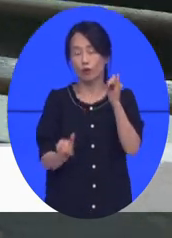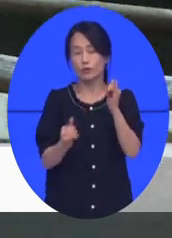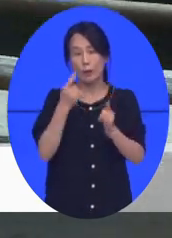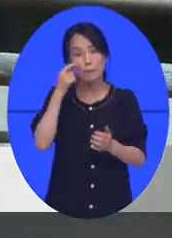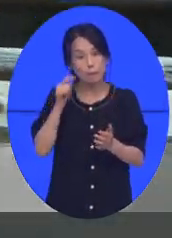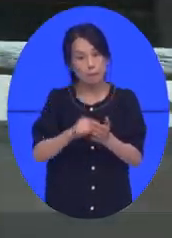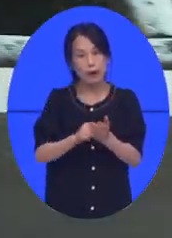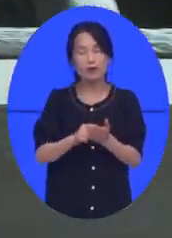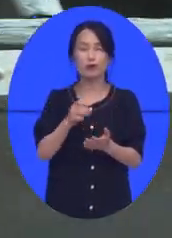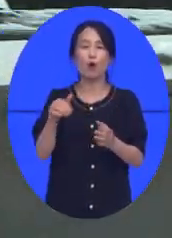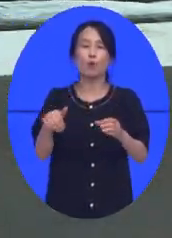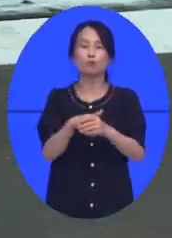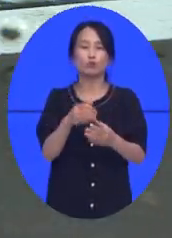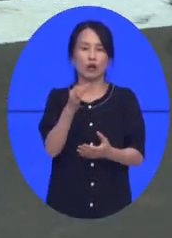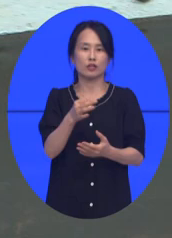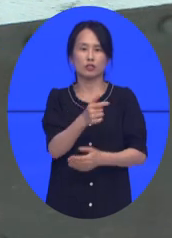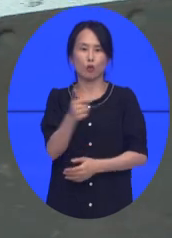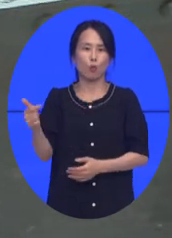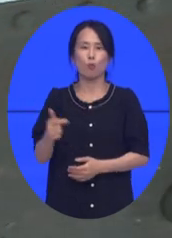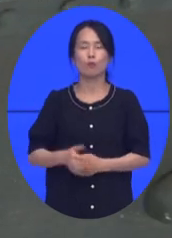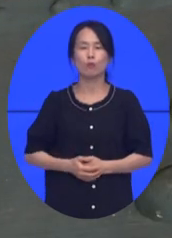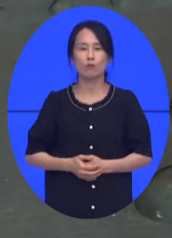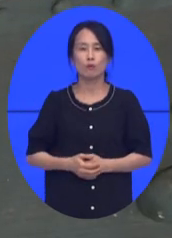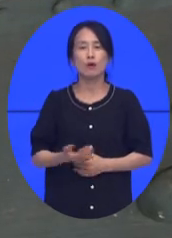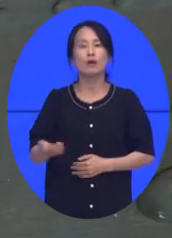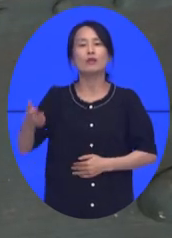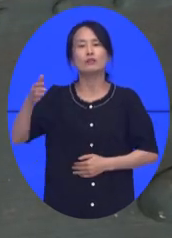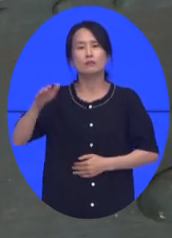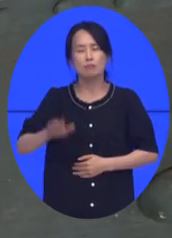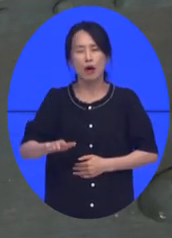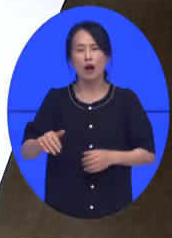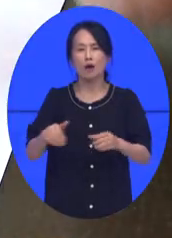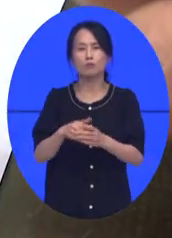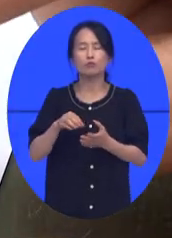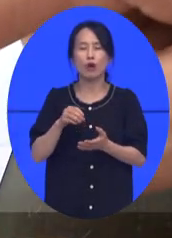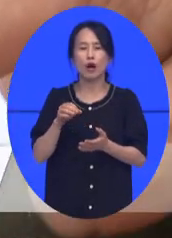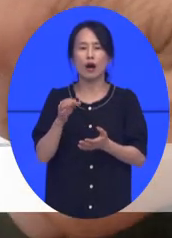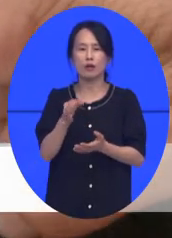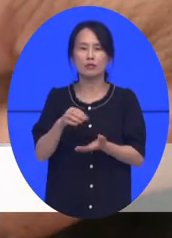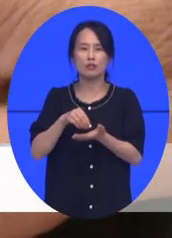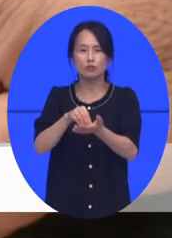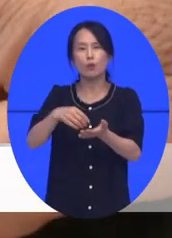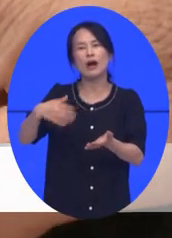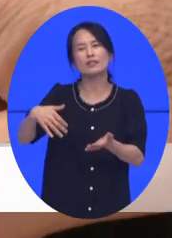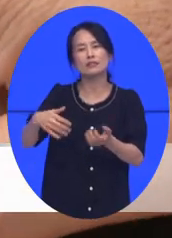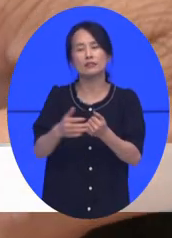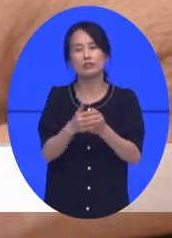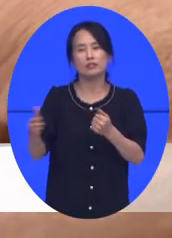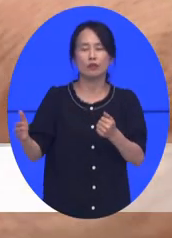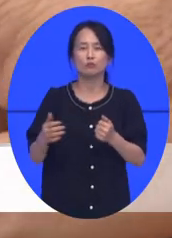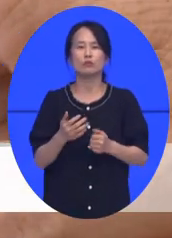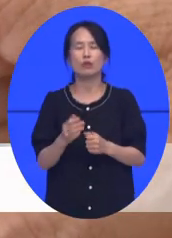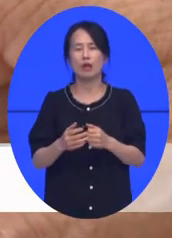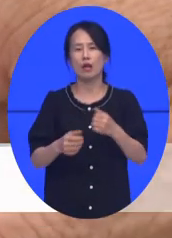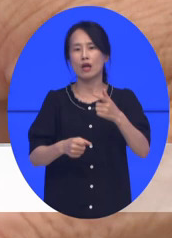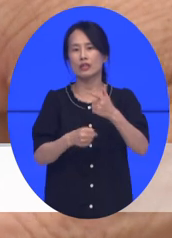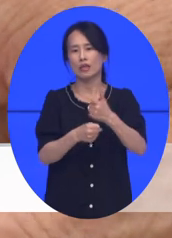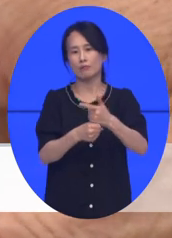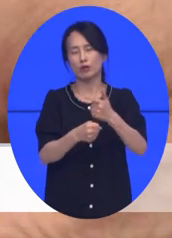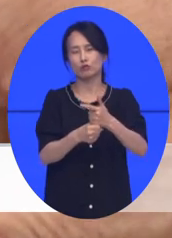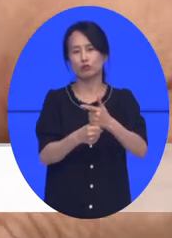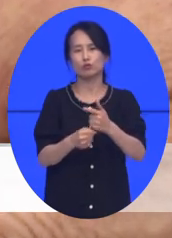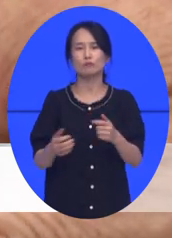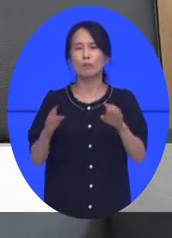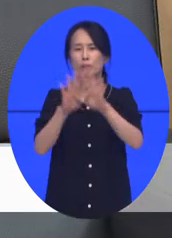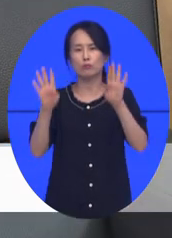물론 문화재적으로도 가치가 매우 높습니다 하지만 문화재로 등록돼 있지 않아 소방대 내부와 남양주 시립박물관